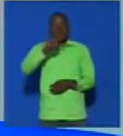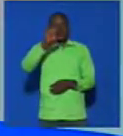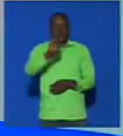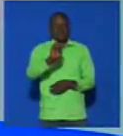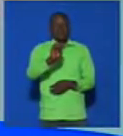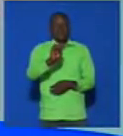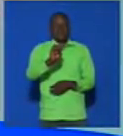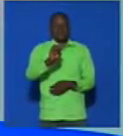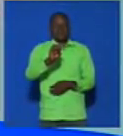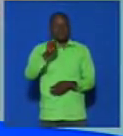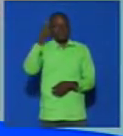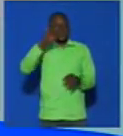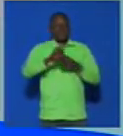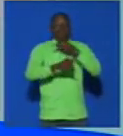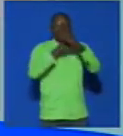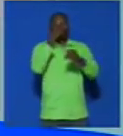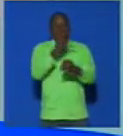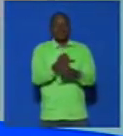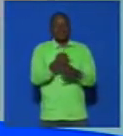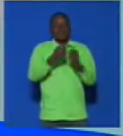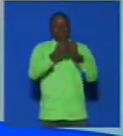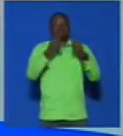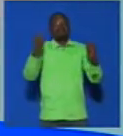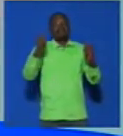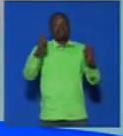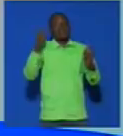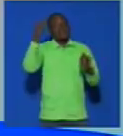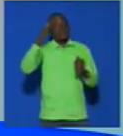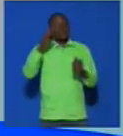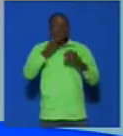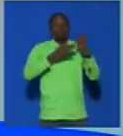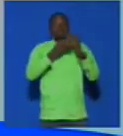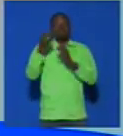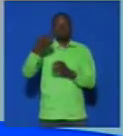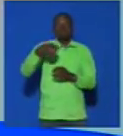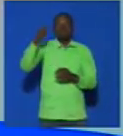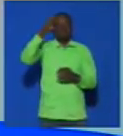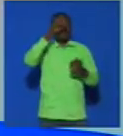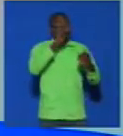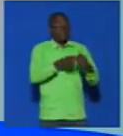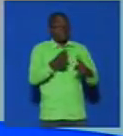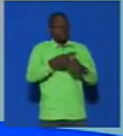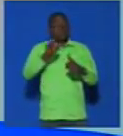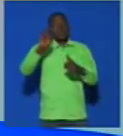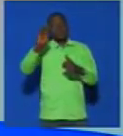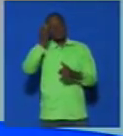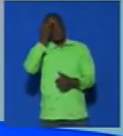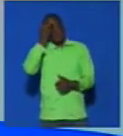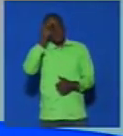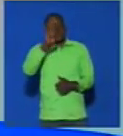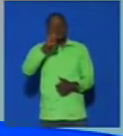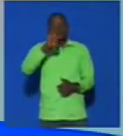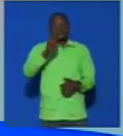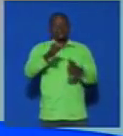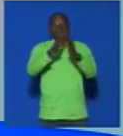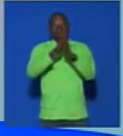tout pas la tôle et international avant de nous séparer l'union européenne fait une petite concession à la première ministre britannique qui a